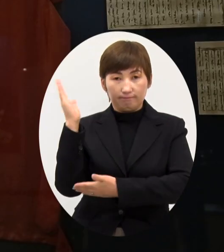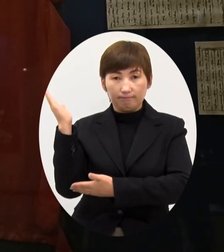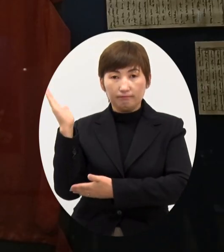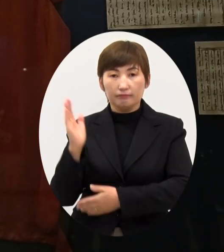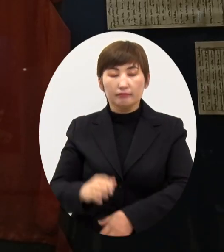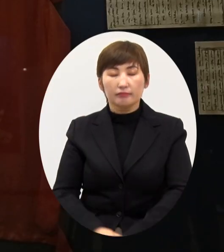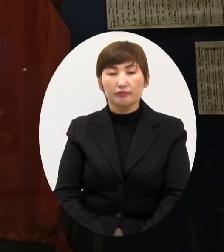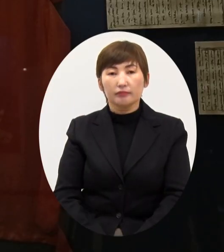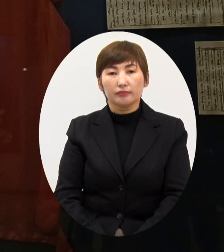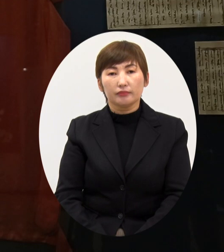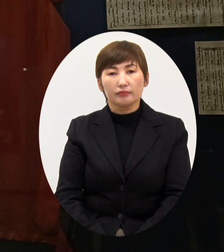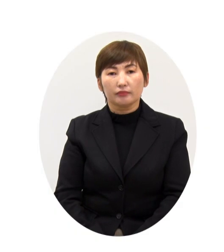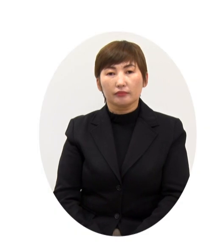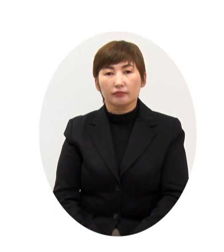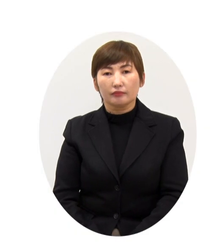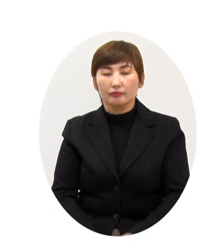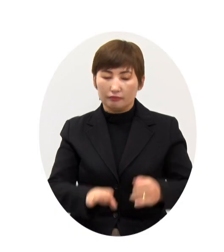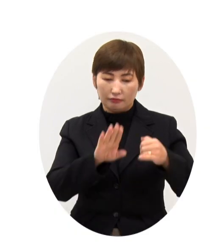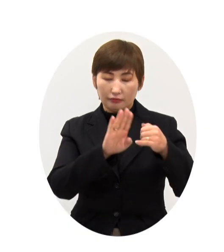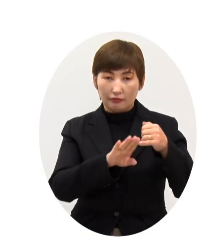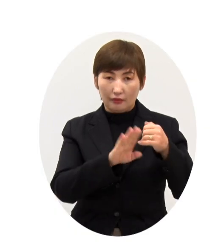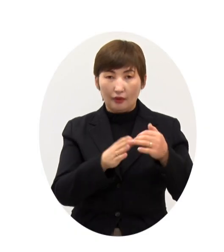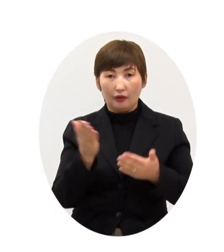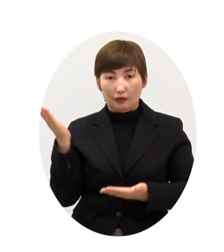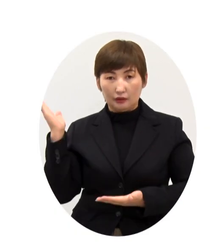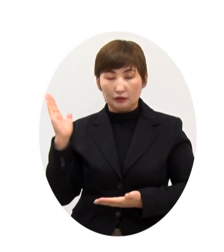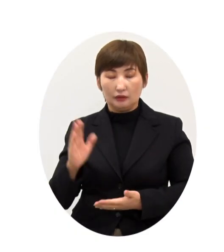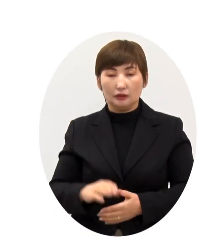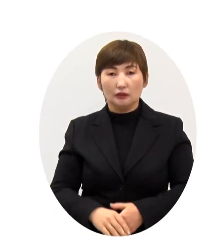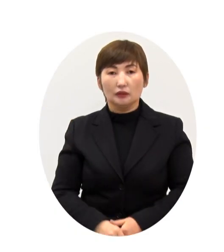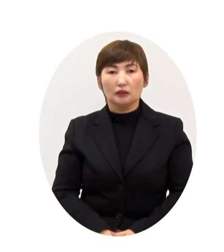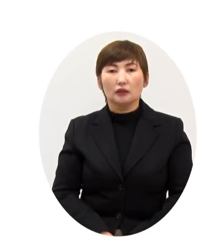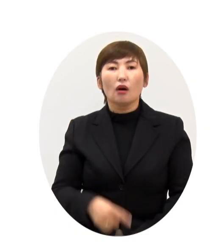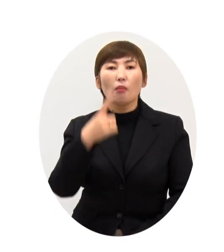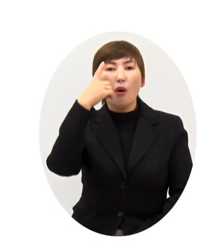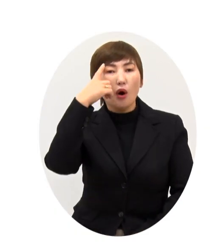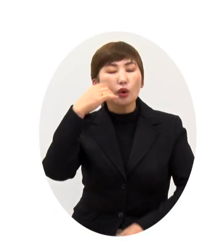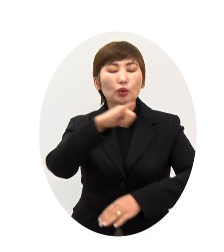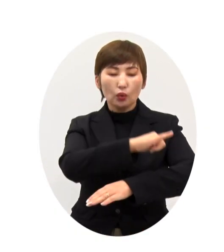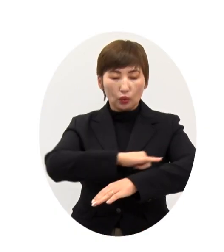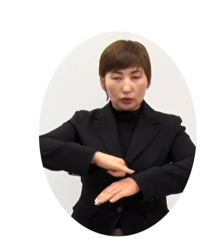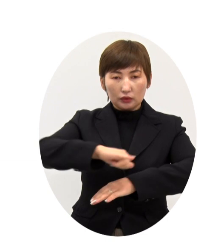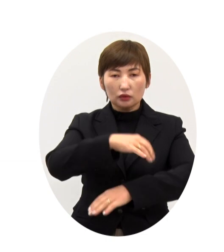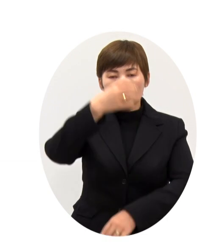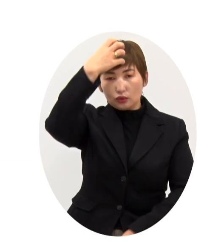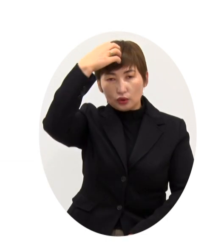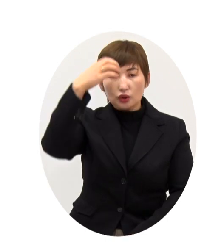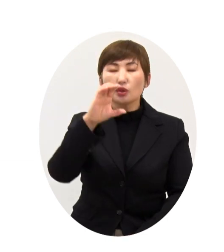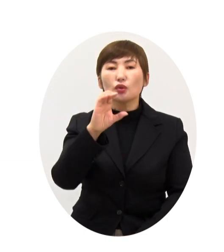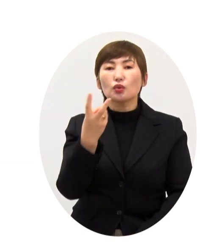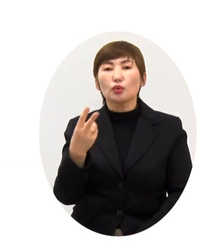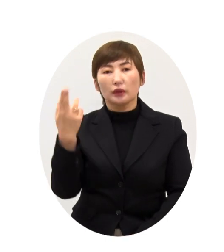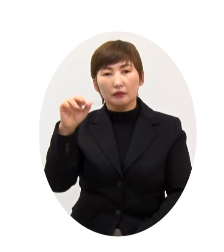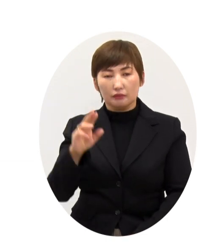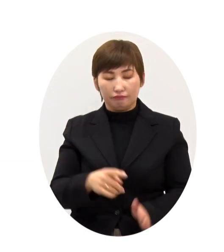За, 1940-өөс 1949 оны Бүгд найрамдах Монгол Ард Улсын төрийн сүлдийг